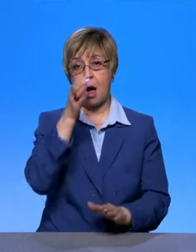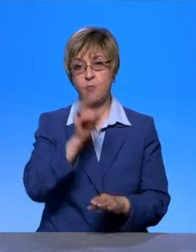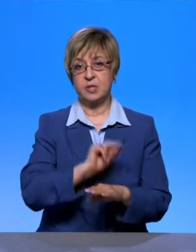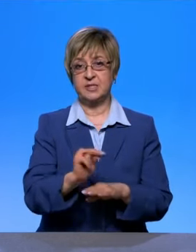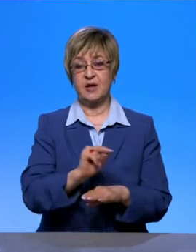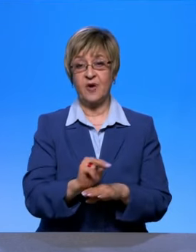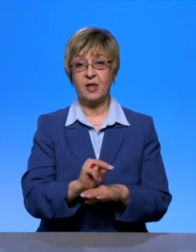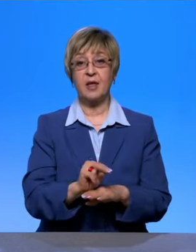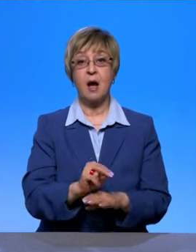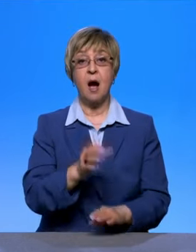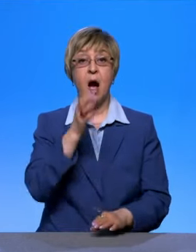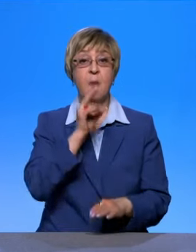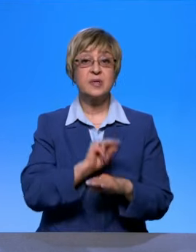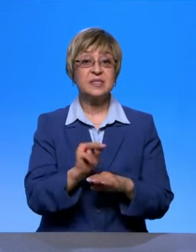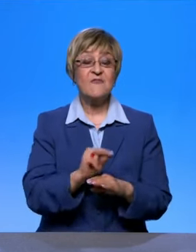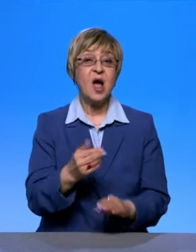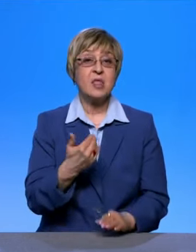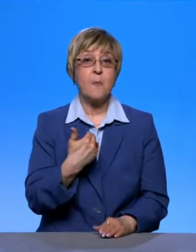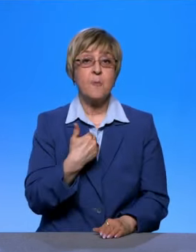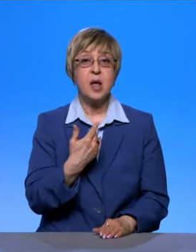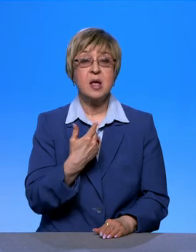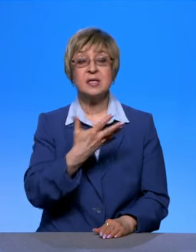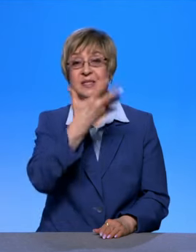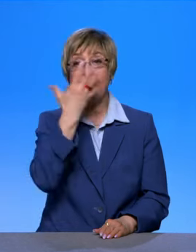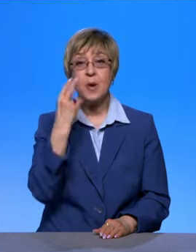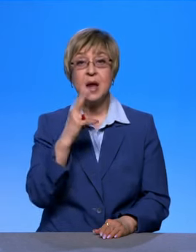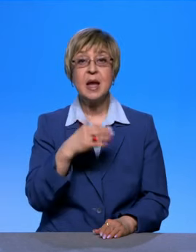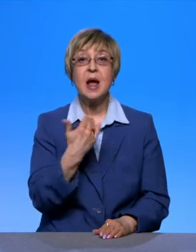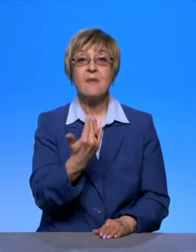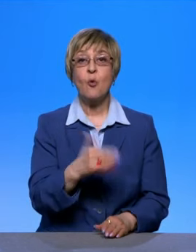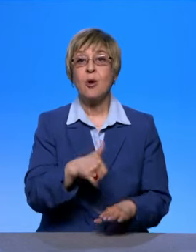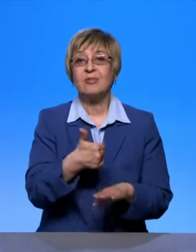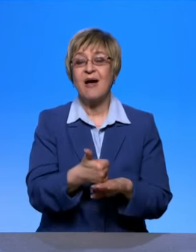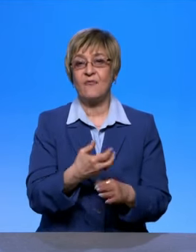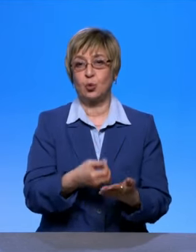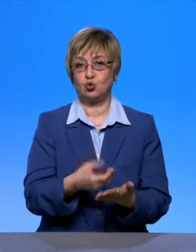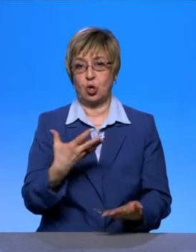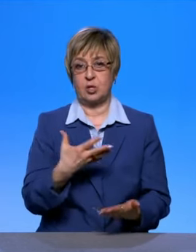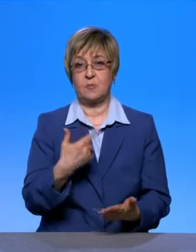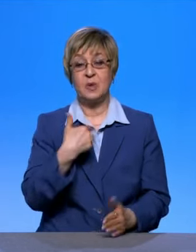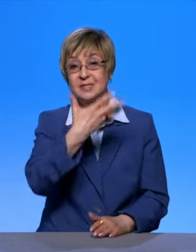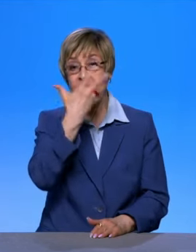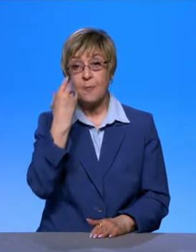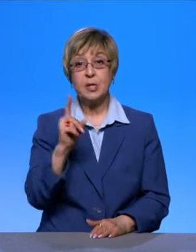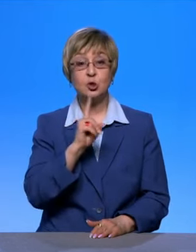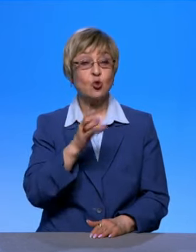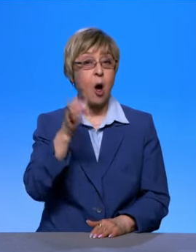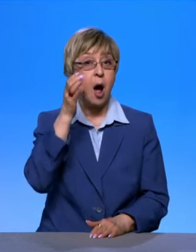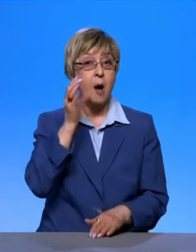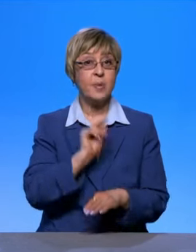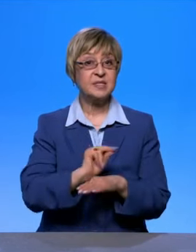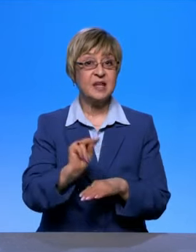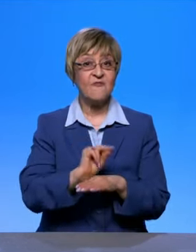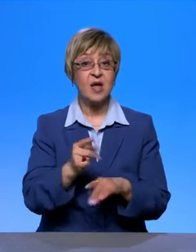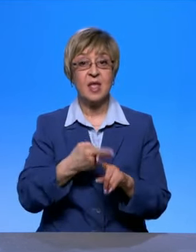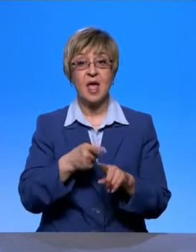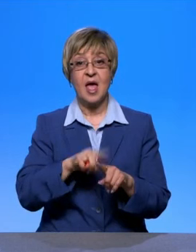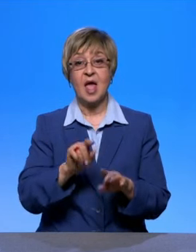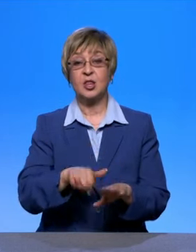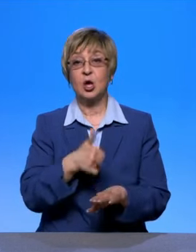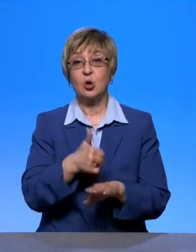все-таки мы немножко забыли про его главную ценность. Мы забыли про то, что образование – это ключ к успешной